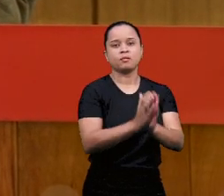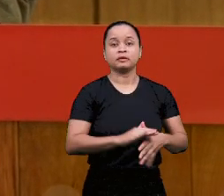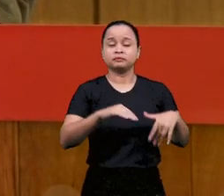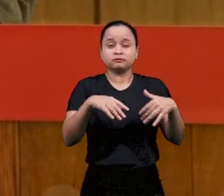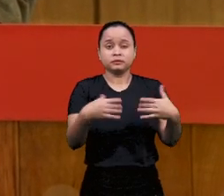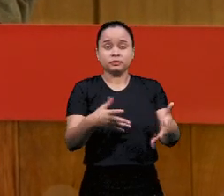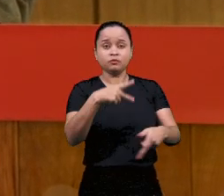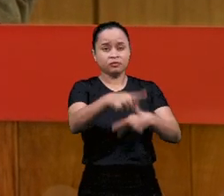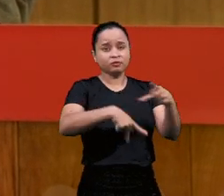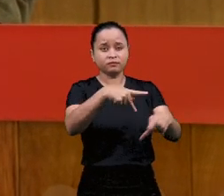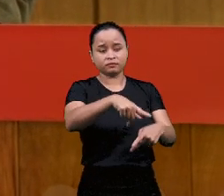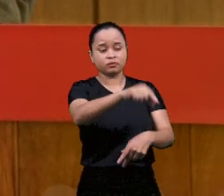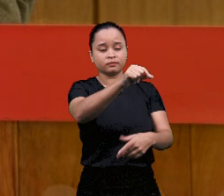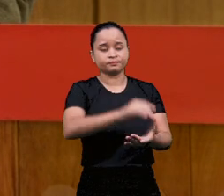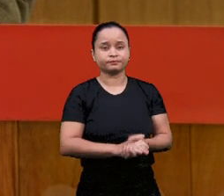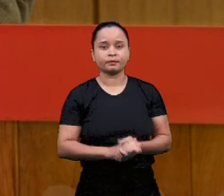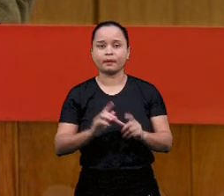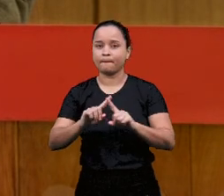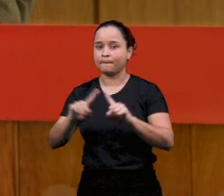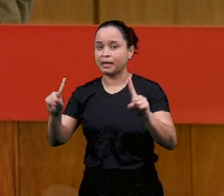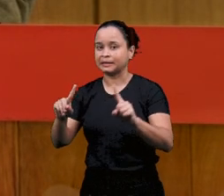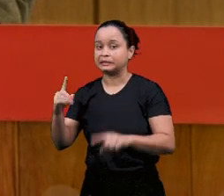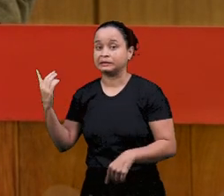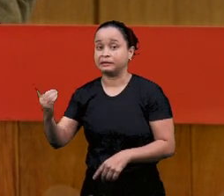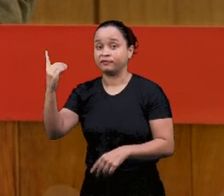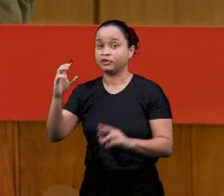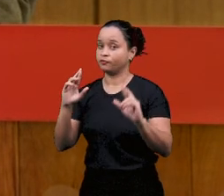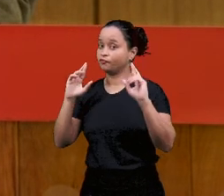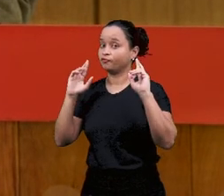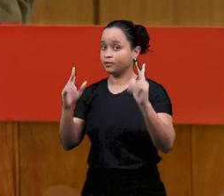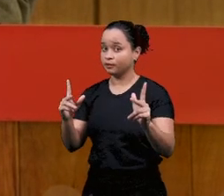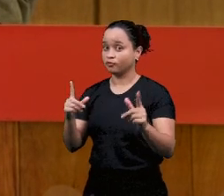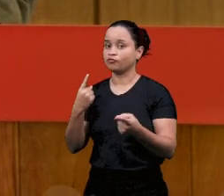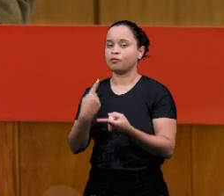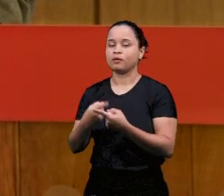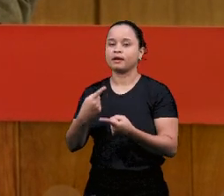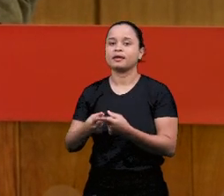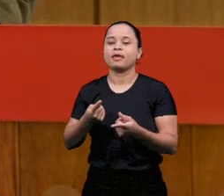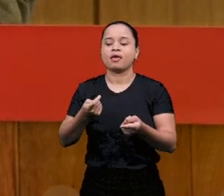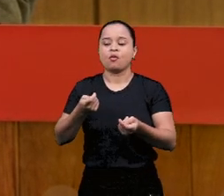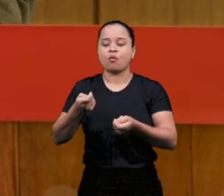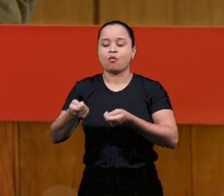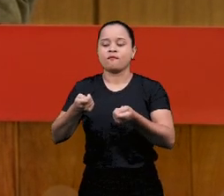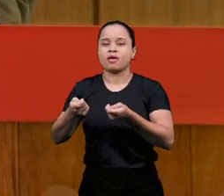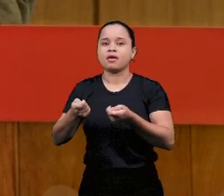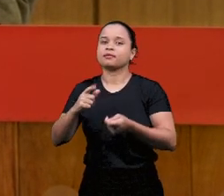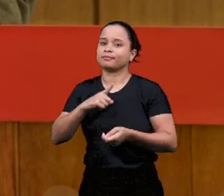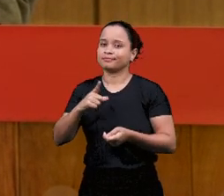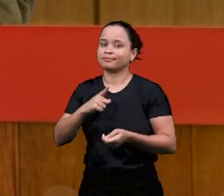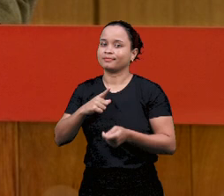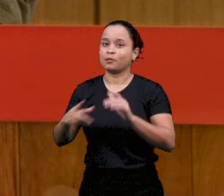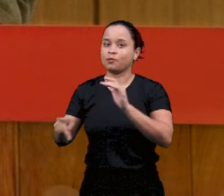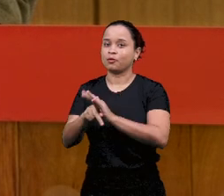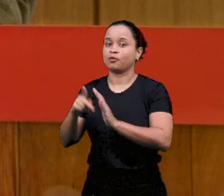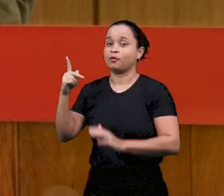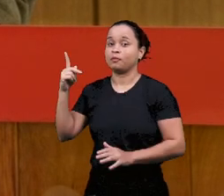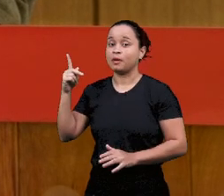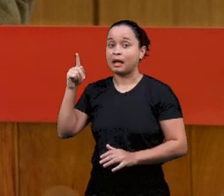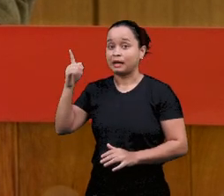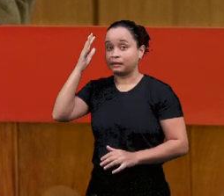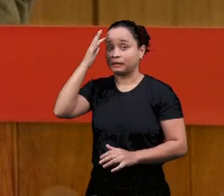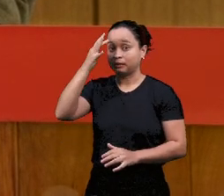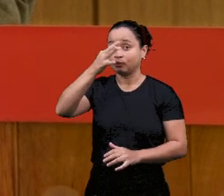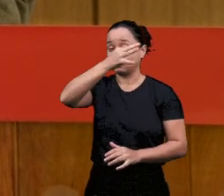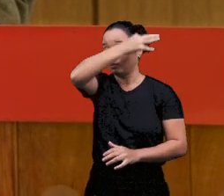le choix du peuple. Mais David, non, dans l'œuvre de David, est là un gouvernement qui est du Saint-Esprit. Et ce gouvernement a été